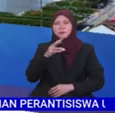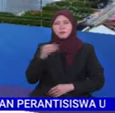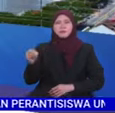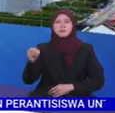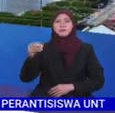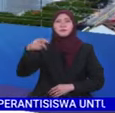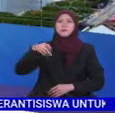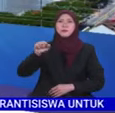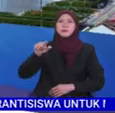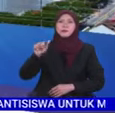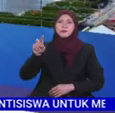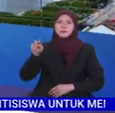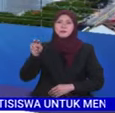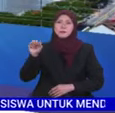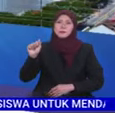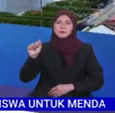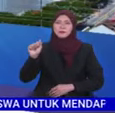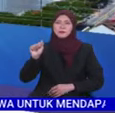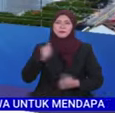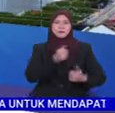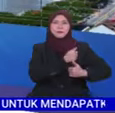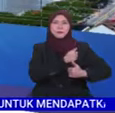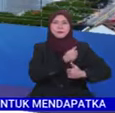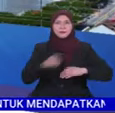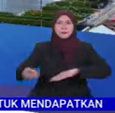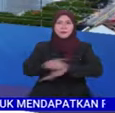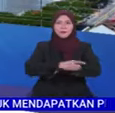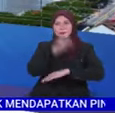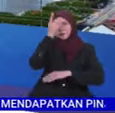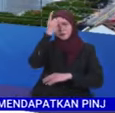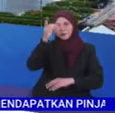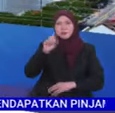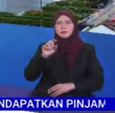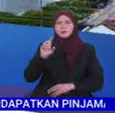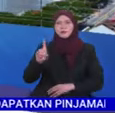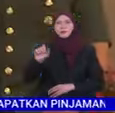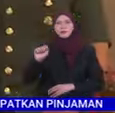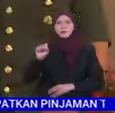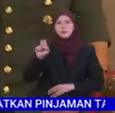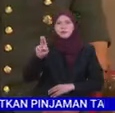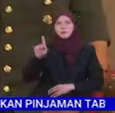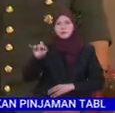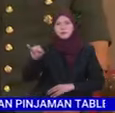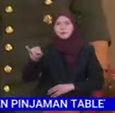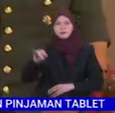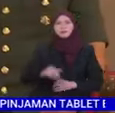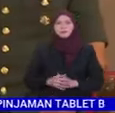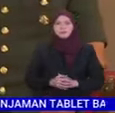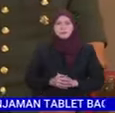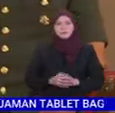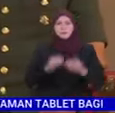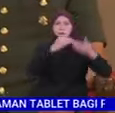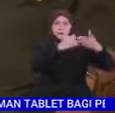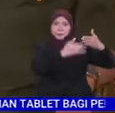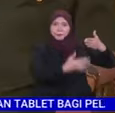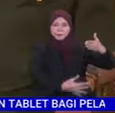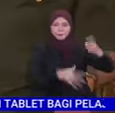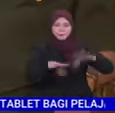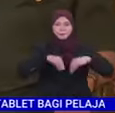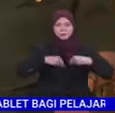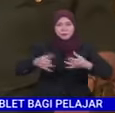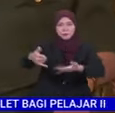panglima Medan Timur tentro darat leftenan jeneral Datuk Marzuki Mohamad Hai senarai penerima